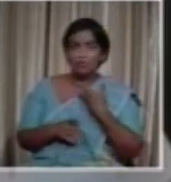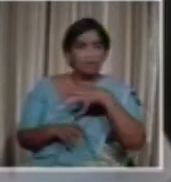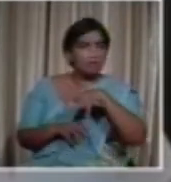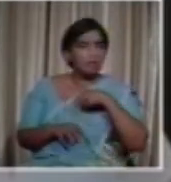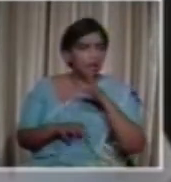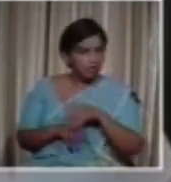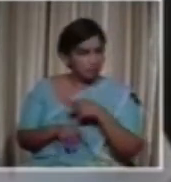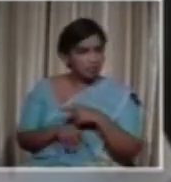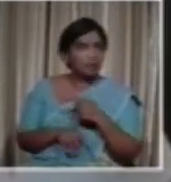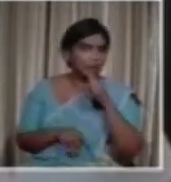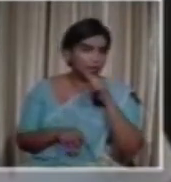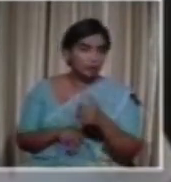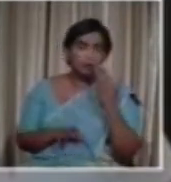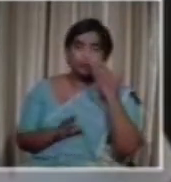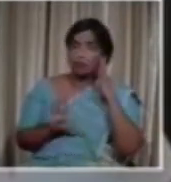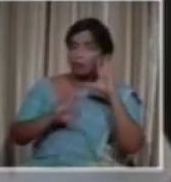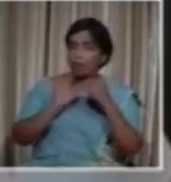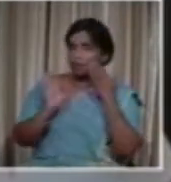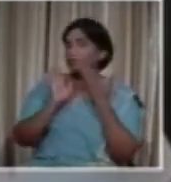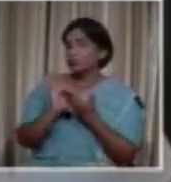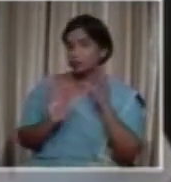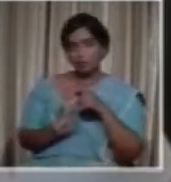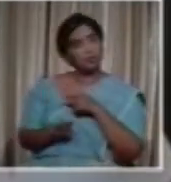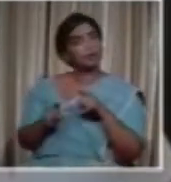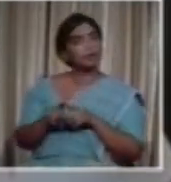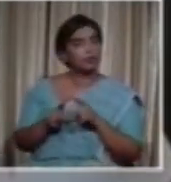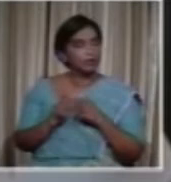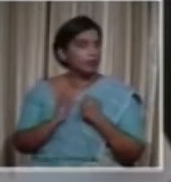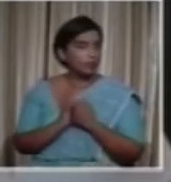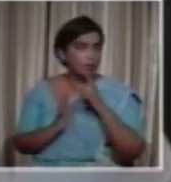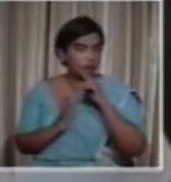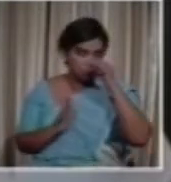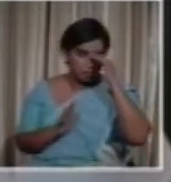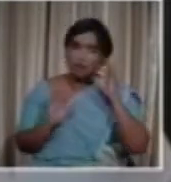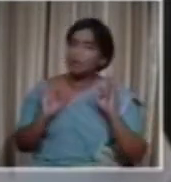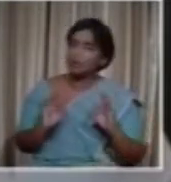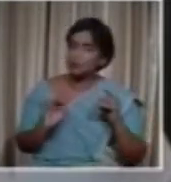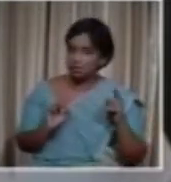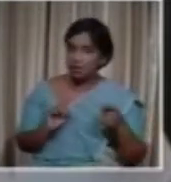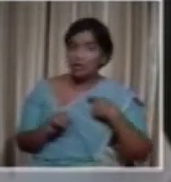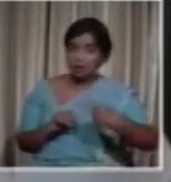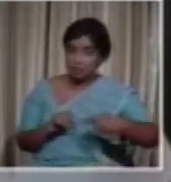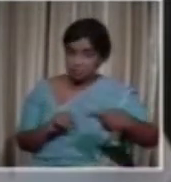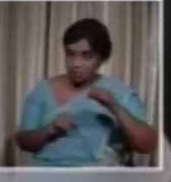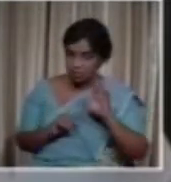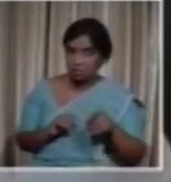කියන එක පැහැදිලිවම අපේ දත්තවල පෙනී යන කාරණාවක්. ඒ අනුව ගරු කතානායකතුමනි සාමාන්‍යයෙන් දෛනිකව